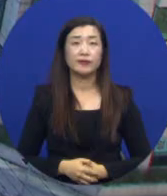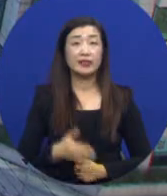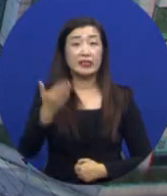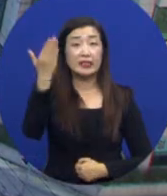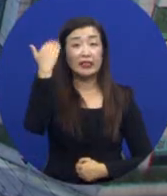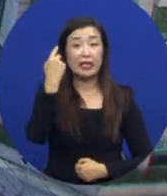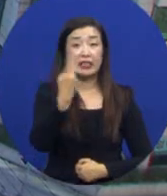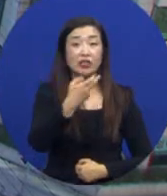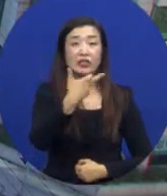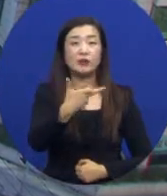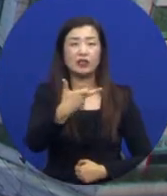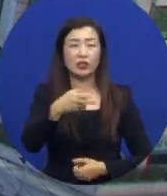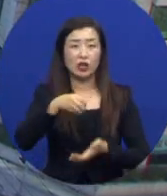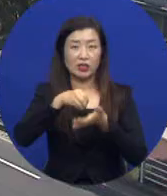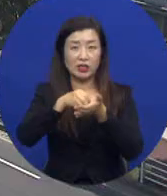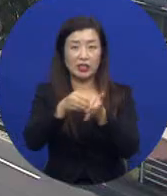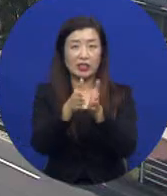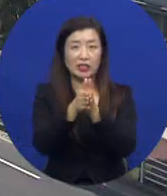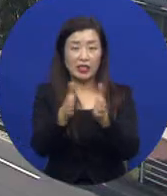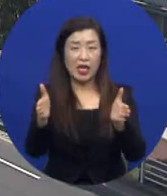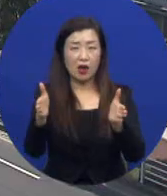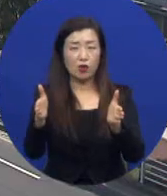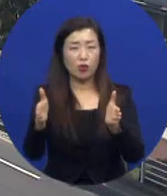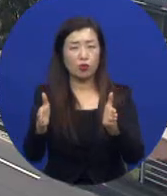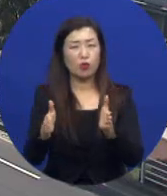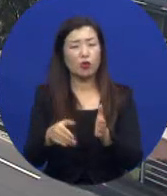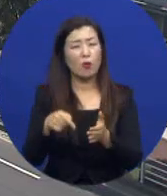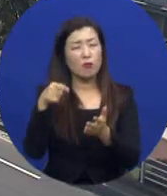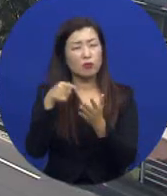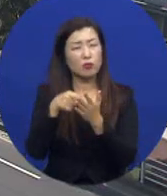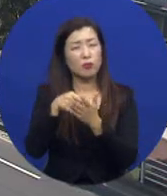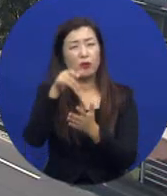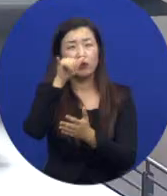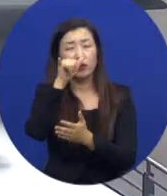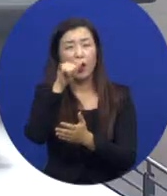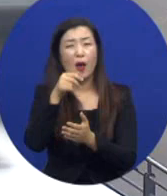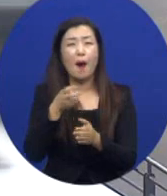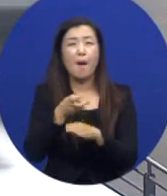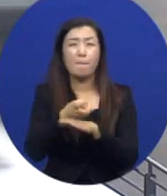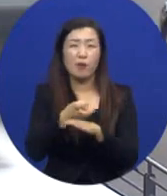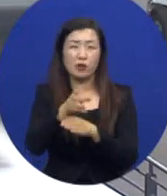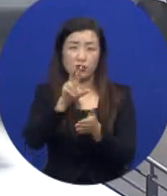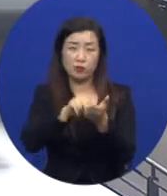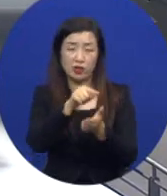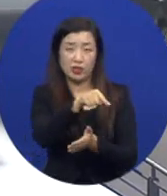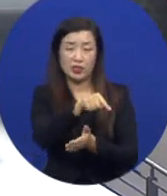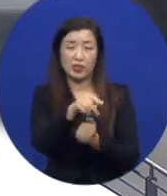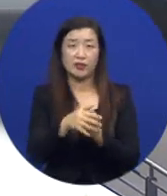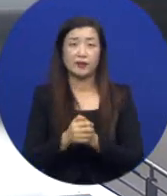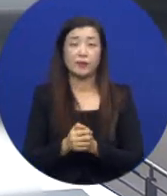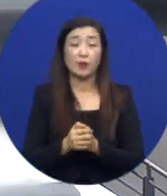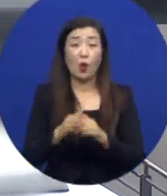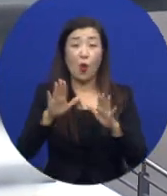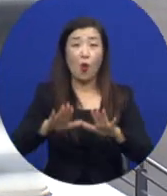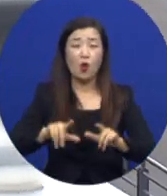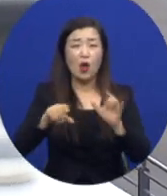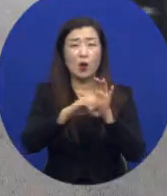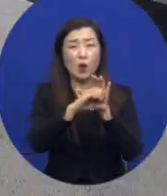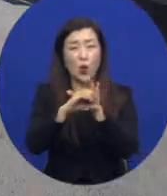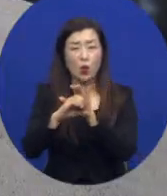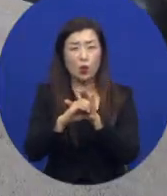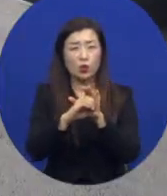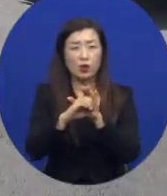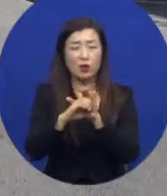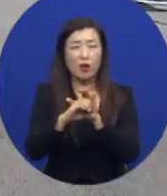지난 2017년 도입 이후 방만한 운영에 대한 지적이 끊이지 않는 버스 준공영제 올해는 크로 날 그로